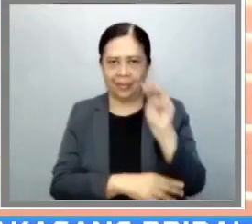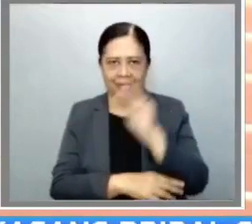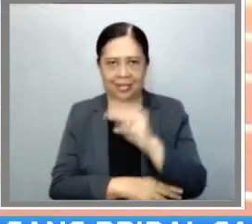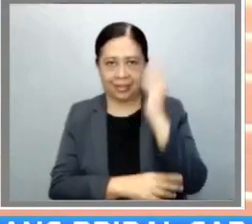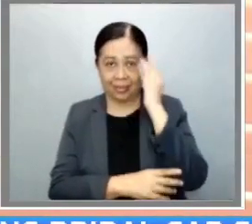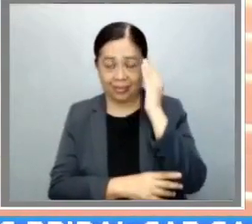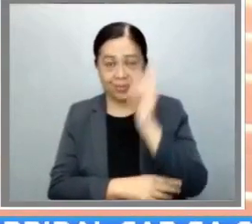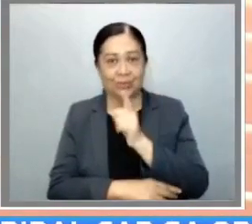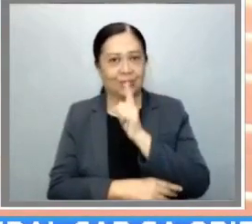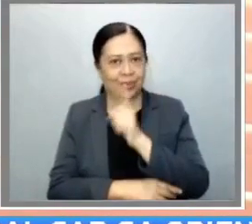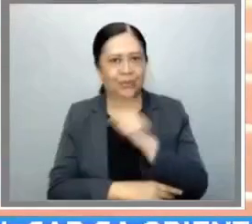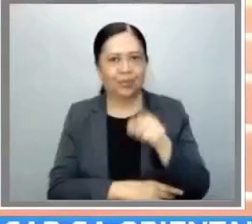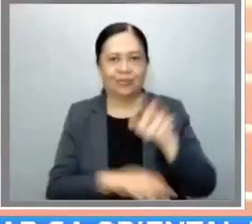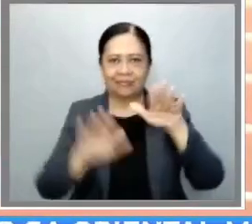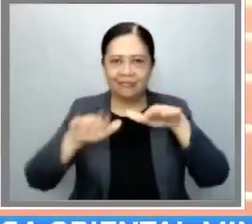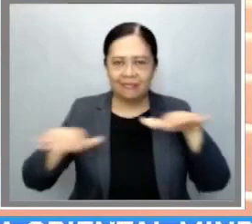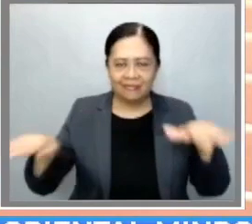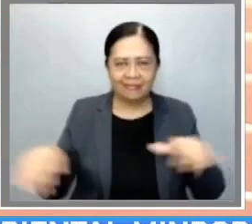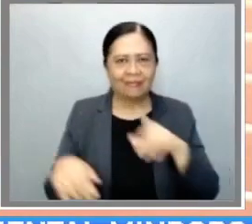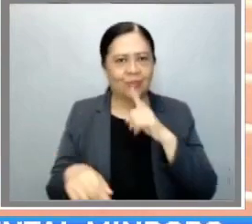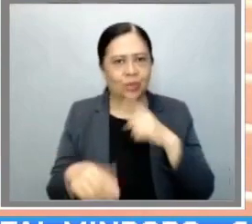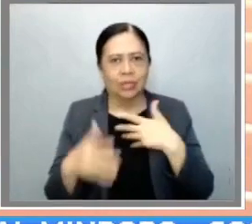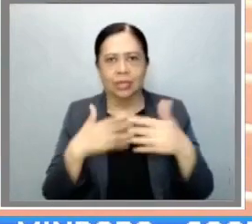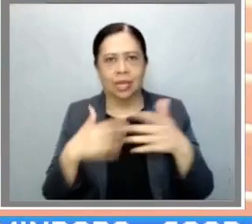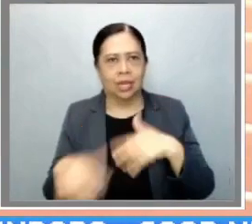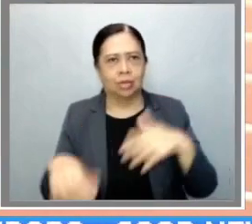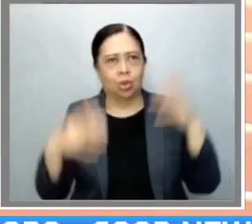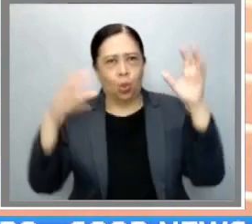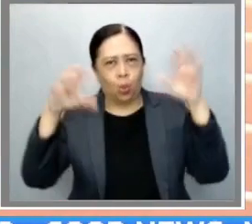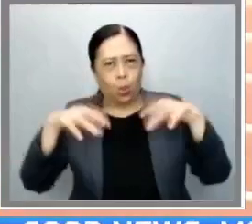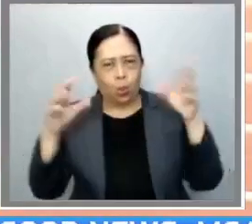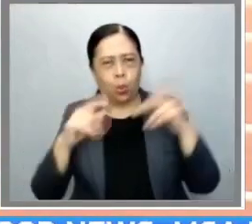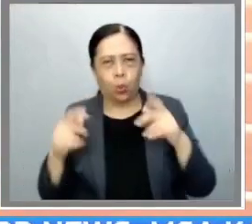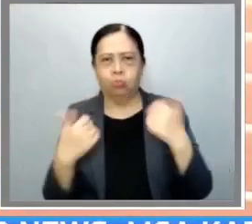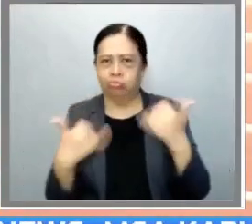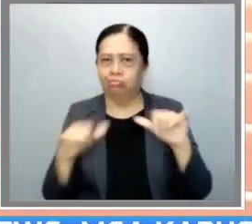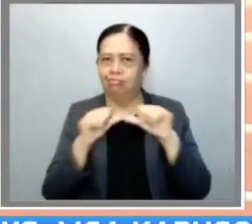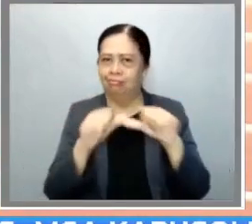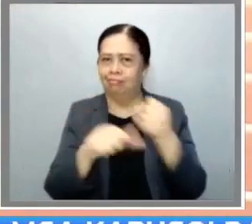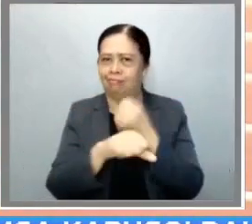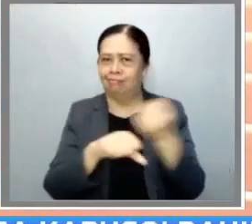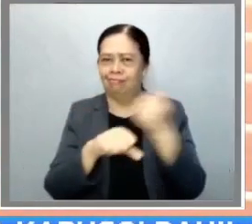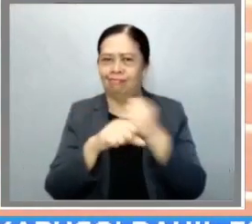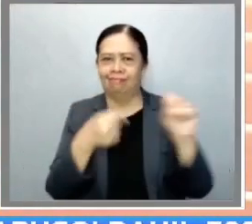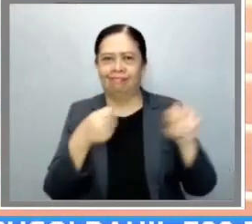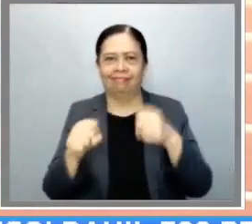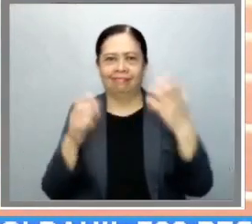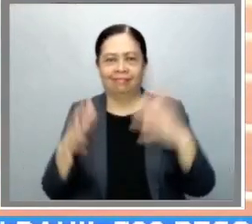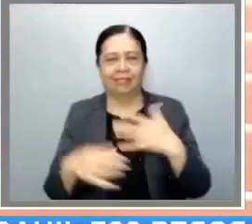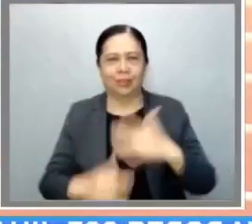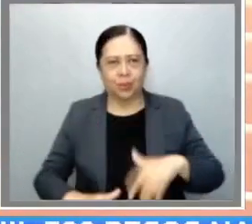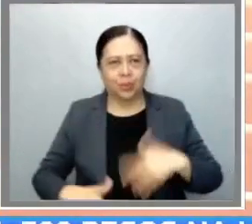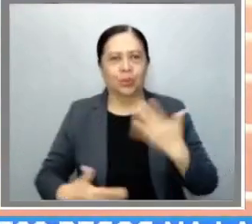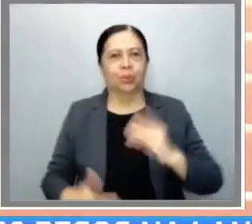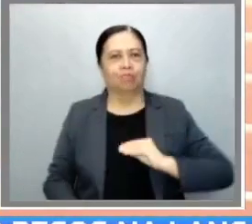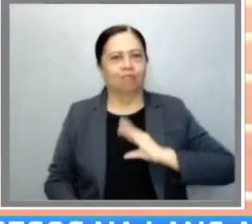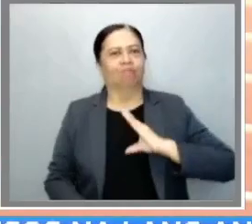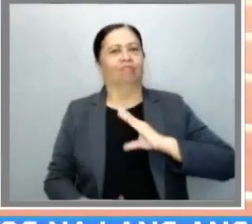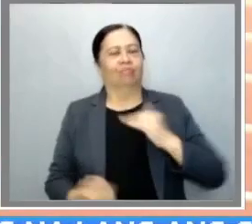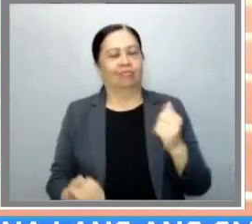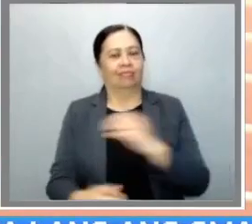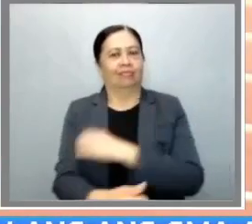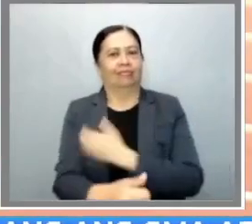mga bata ay kahit binagyo, hindi talaga nagpatinag itong mga batang atleta at in high spirit pa rin sa pagsabak sa